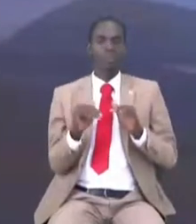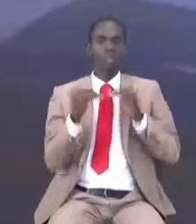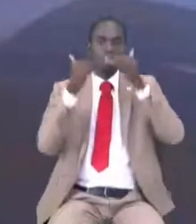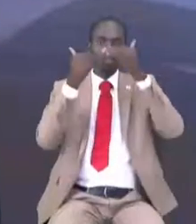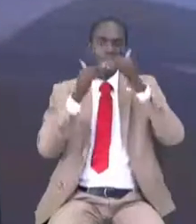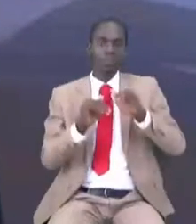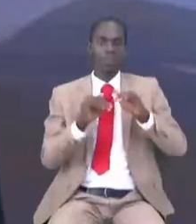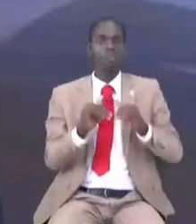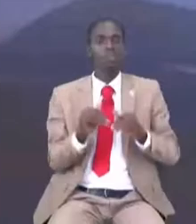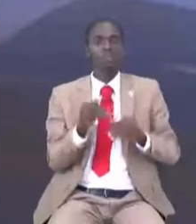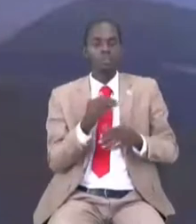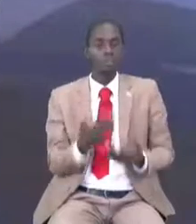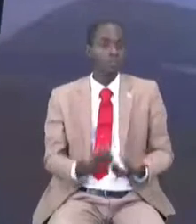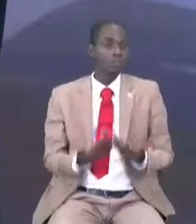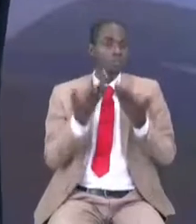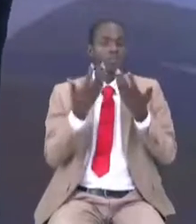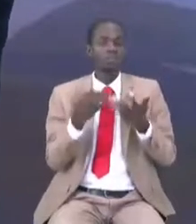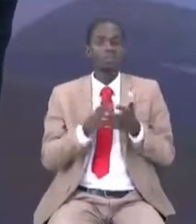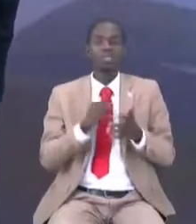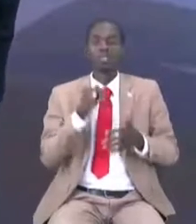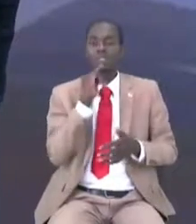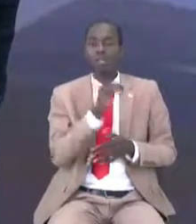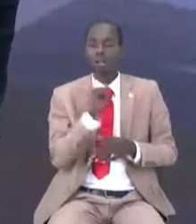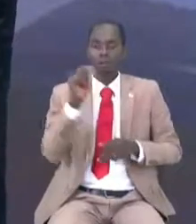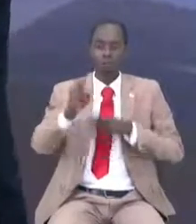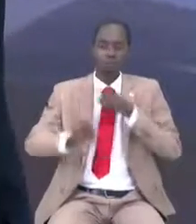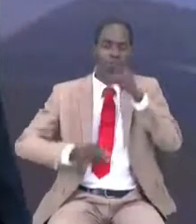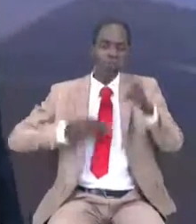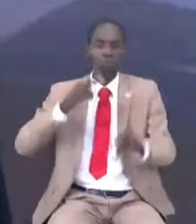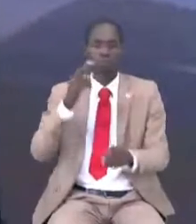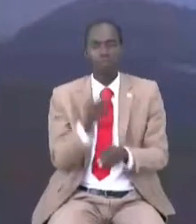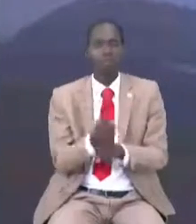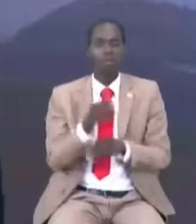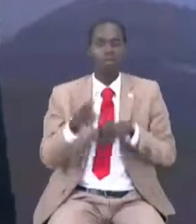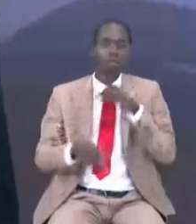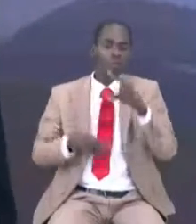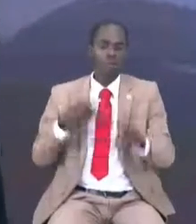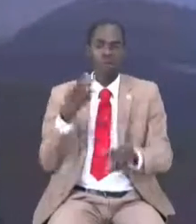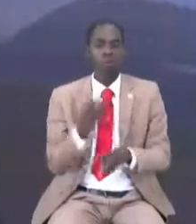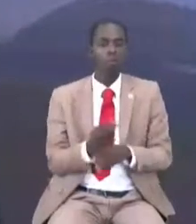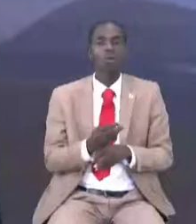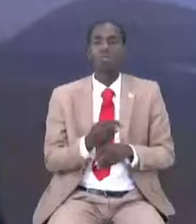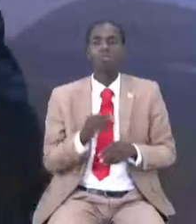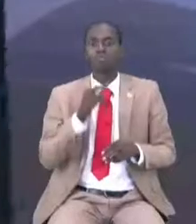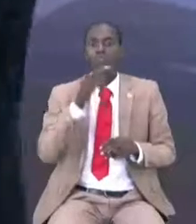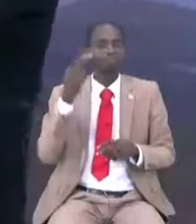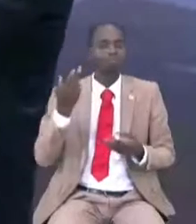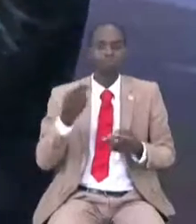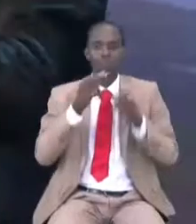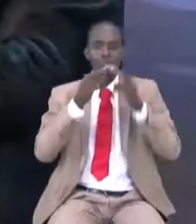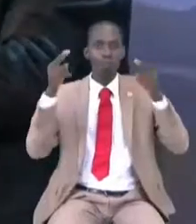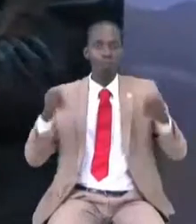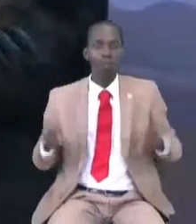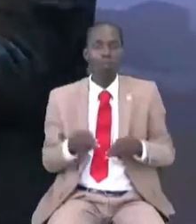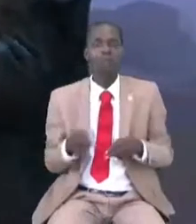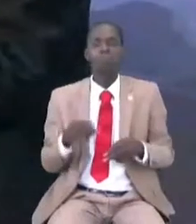Ce n'est pas uniquement pour les Juifs. C'est aussi pour les païens. Ce n'est pas pour les élites ou pour